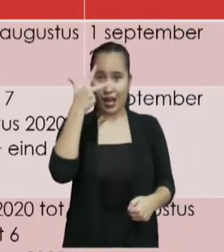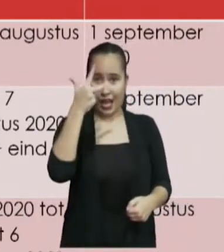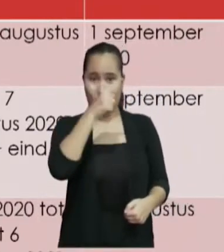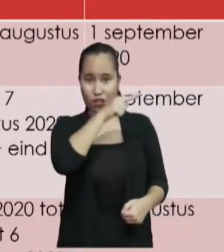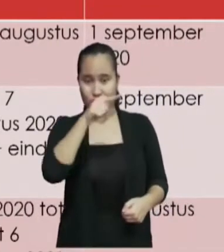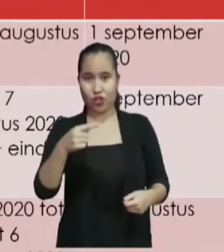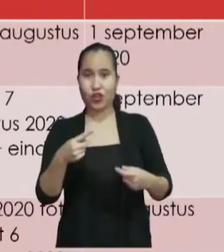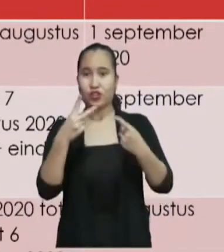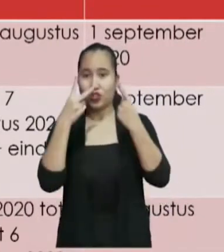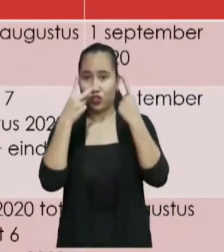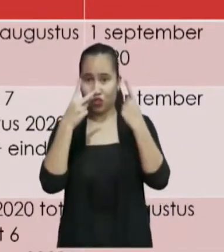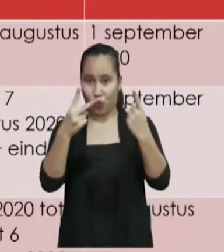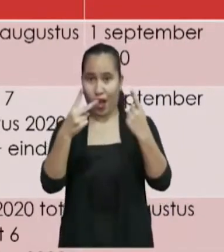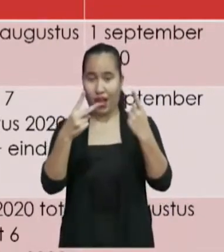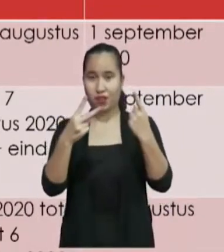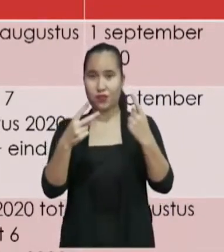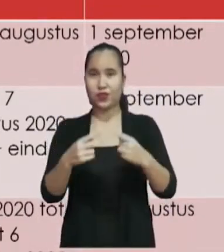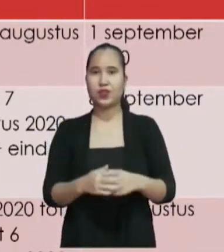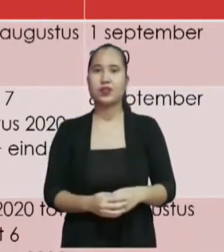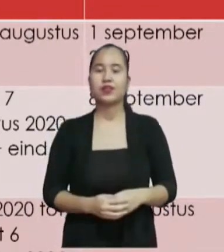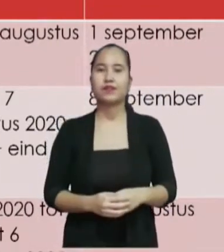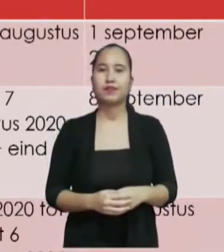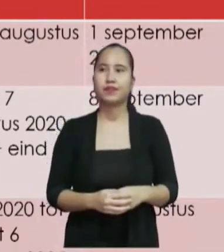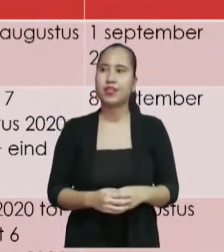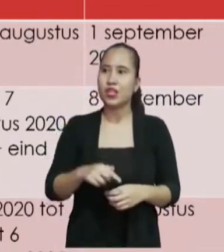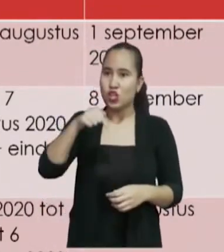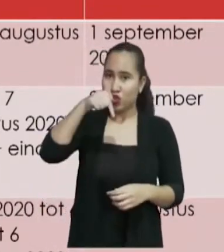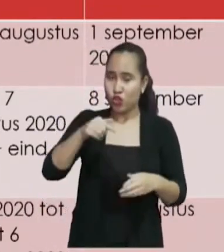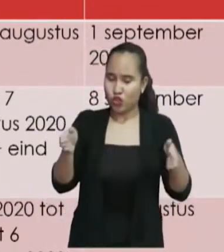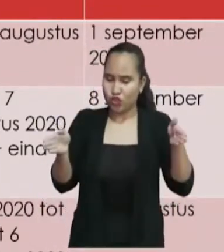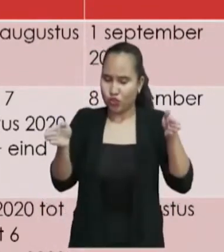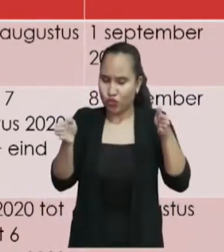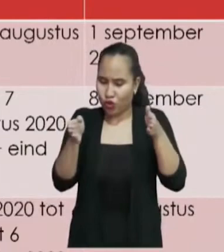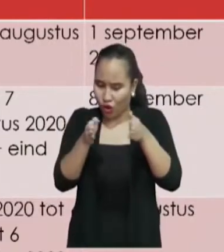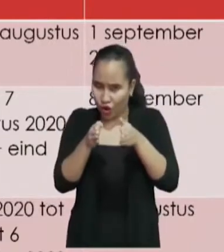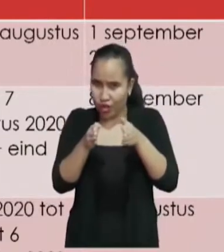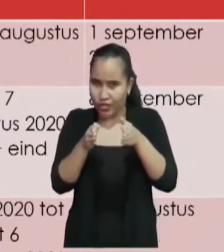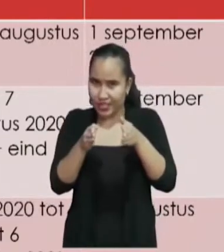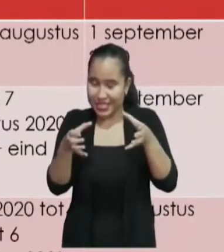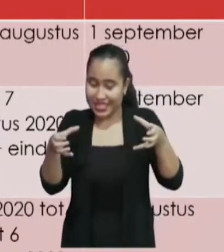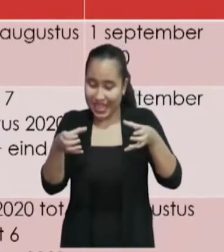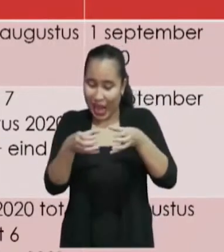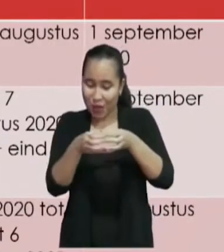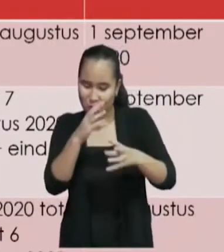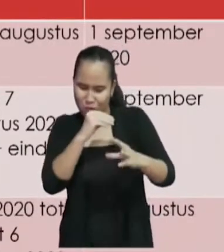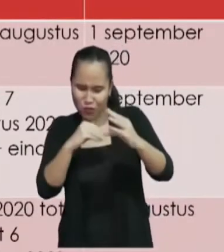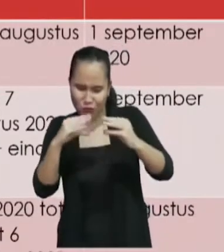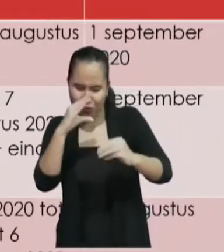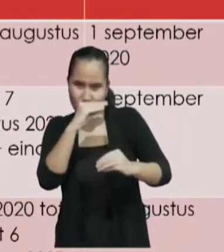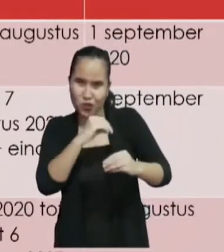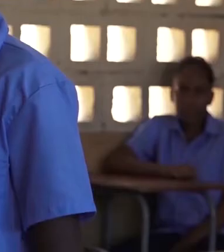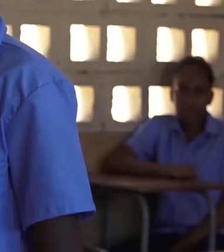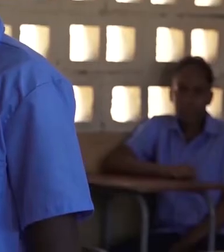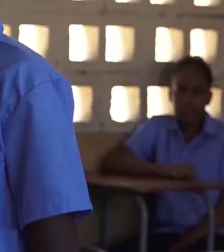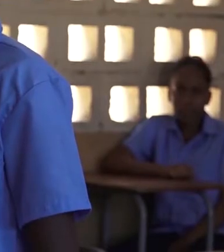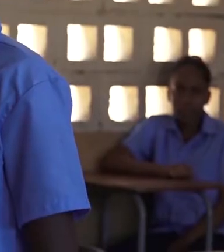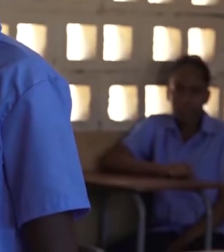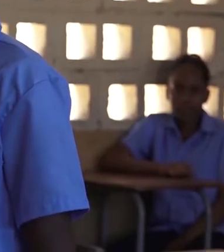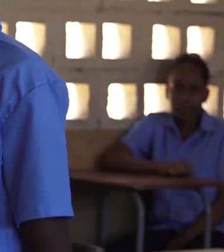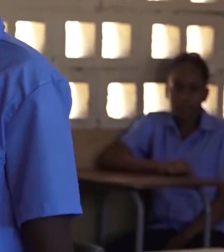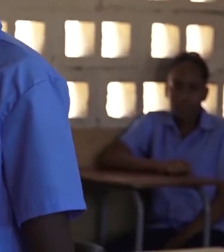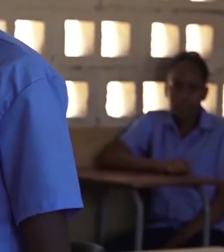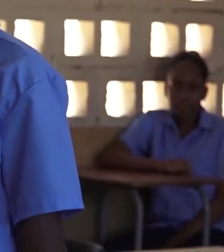in normale gevallen de lestijd zou zijn van 8 tot 1. Het is ingekort in samenspraak met het COVID-management team. Het